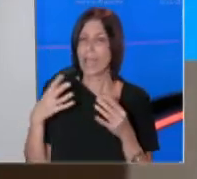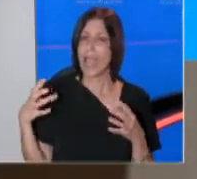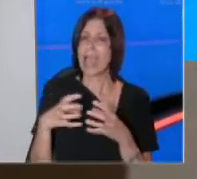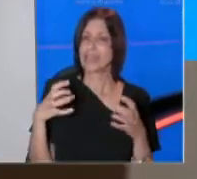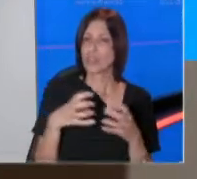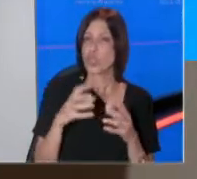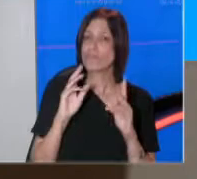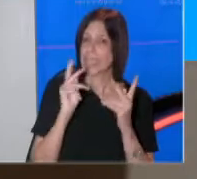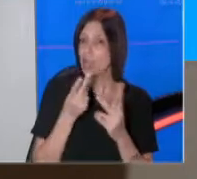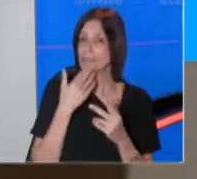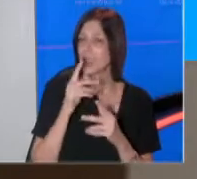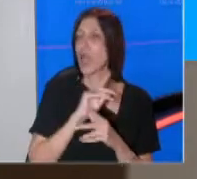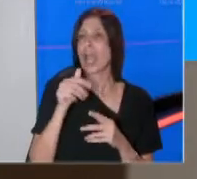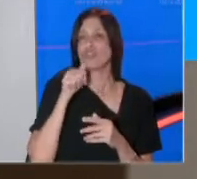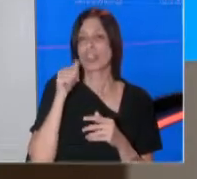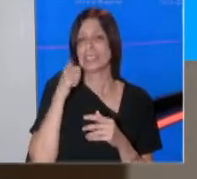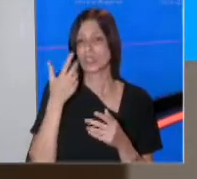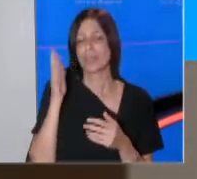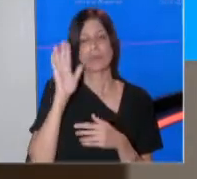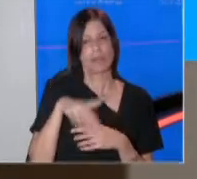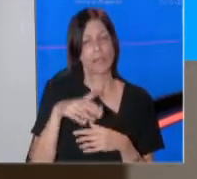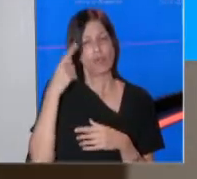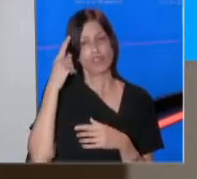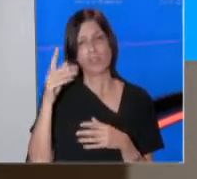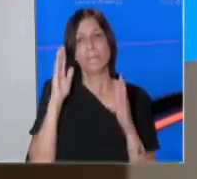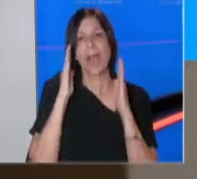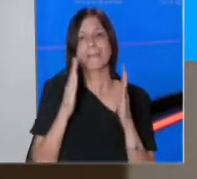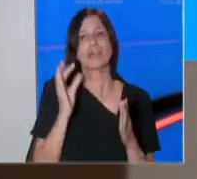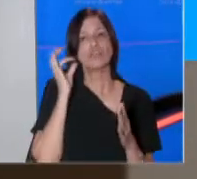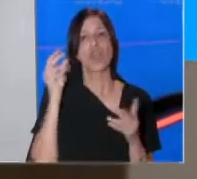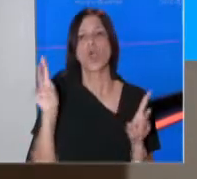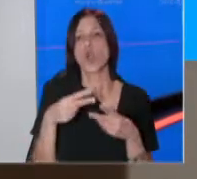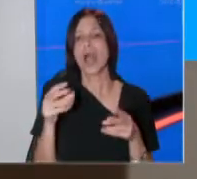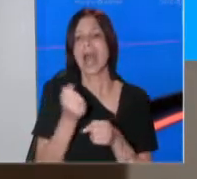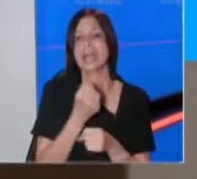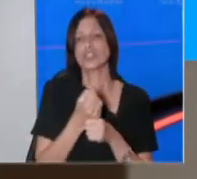וקהילות בישראל, לא רק אשכנזיות, שחושבות או מאמינות שאישה לא יכולה